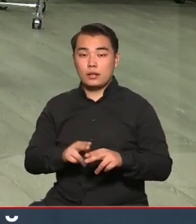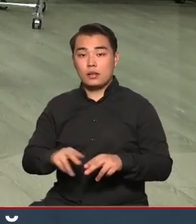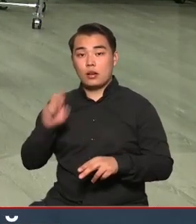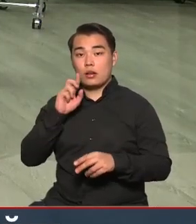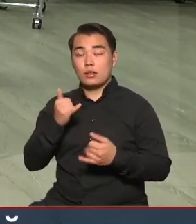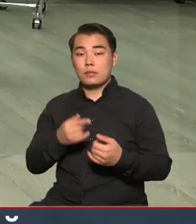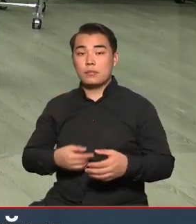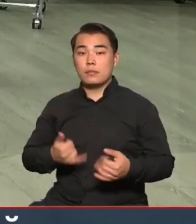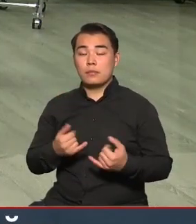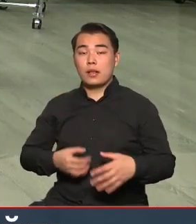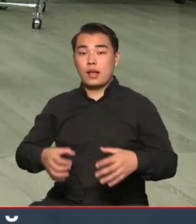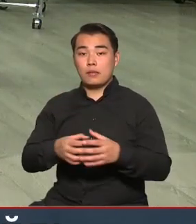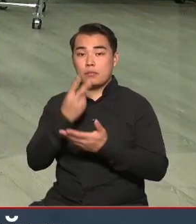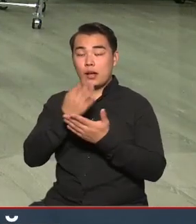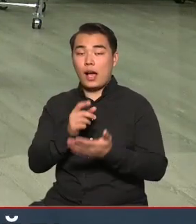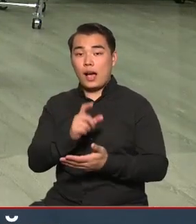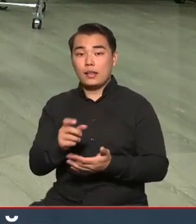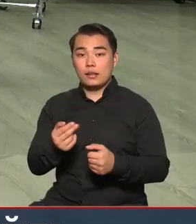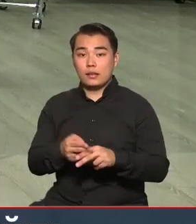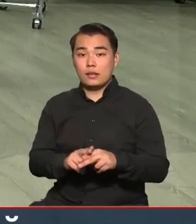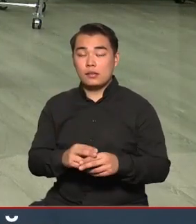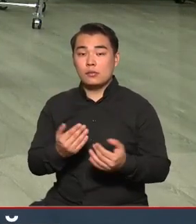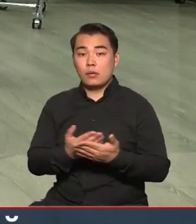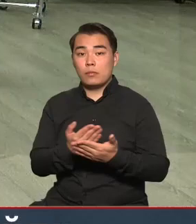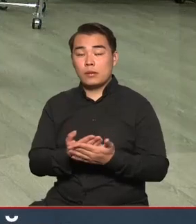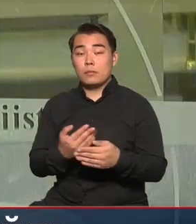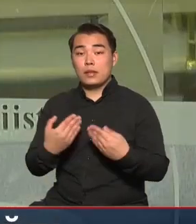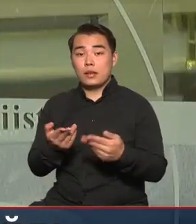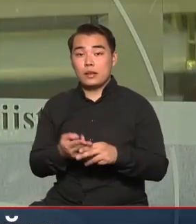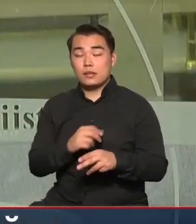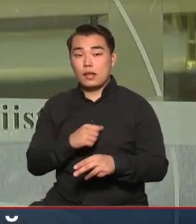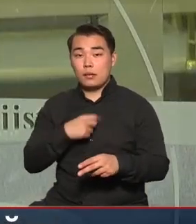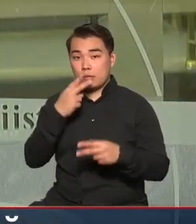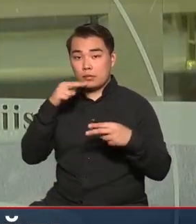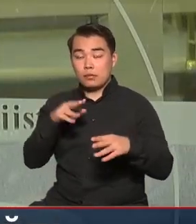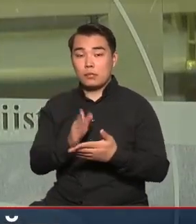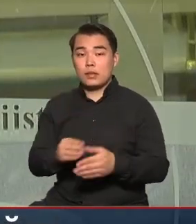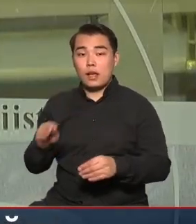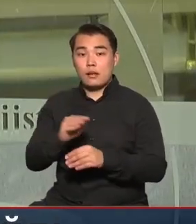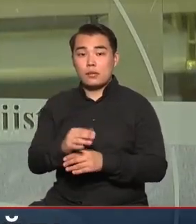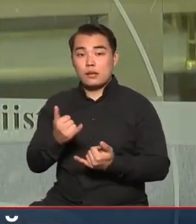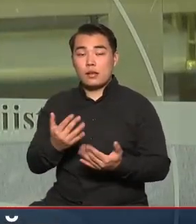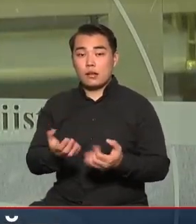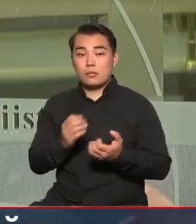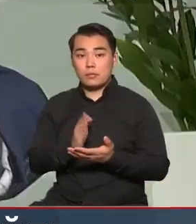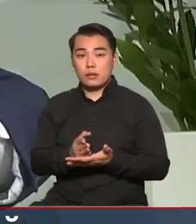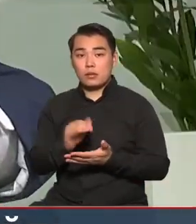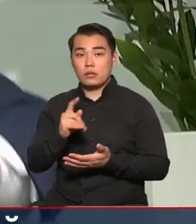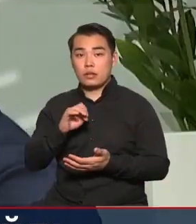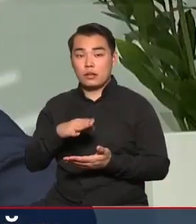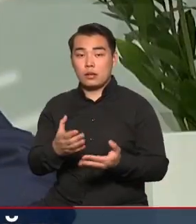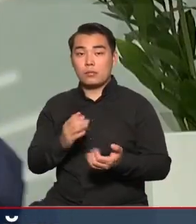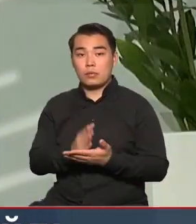жаңағы азаматтарға ақпаратты беру саласын өздері бақылап отыратын болады. Қосымша бір құзырет алады. Сонда бір құзырет